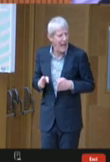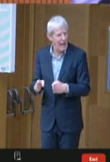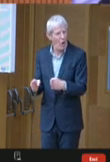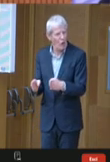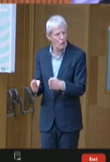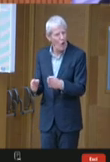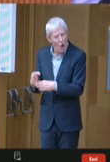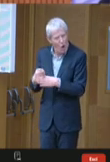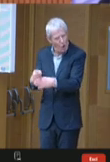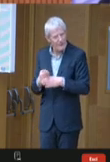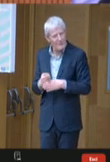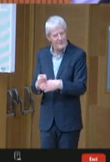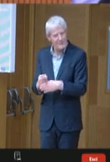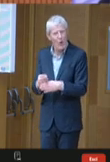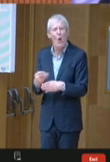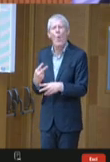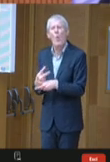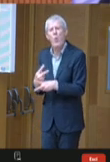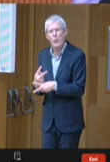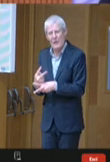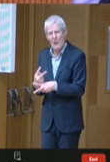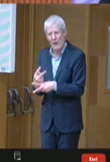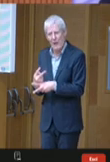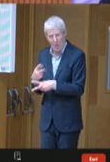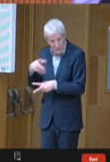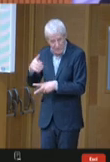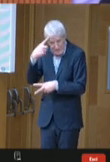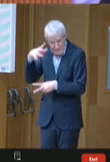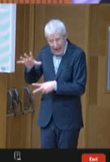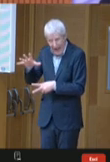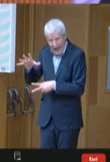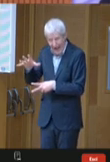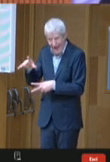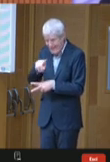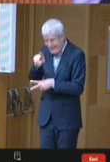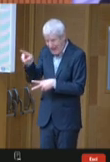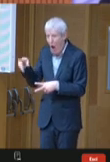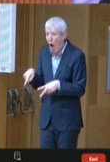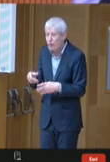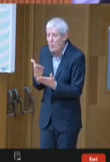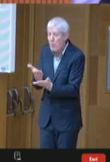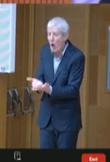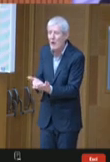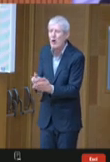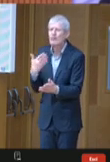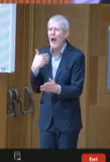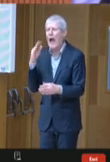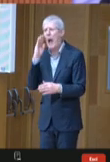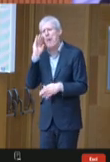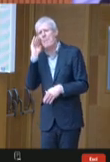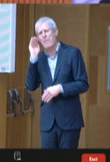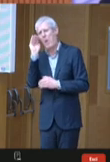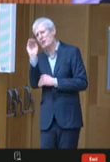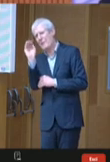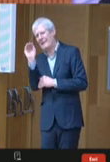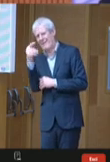utile. Utile nel senso che, come già stato accennato, vedremo oggi la presentazione di prospettive diverse e